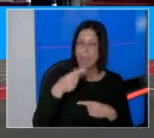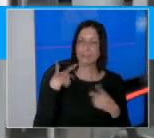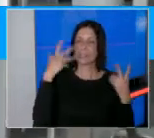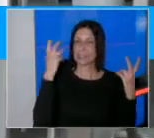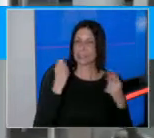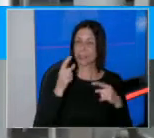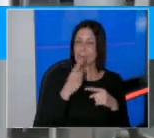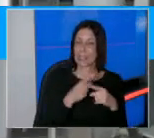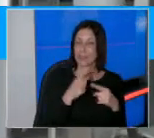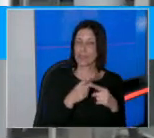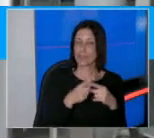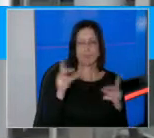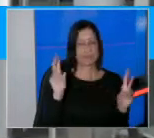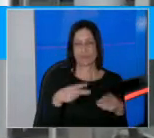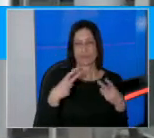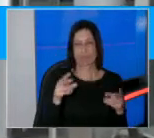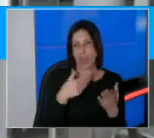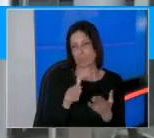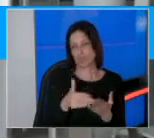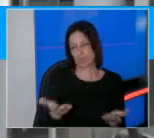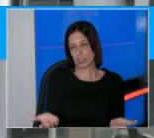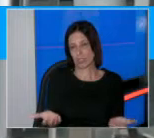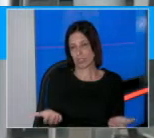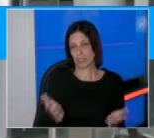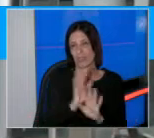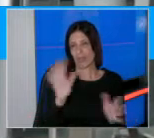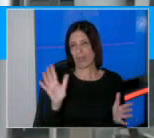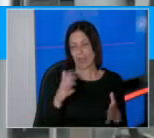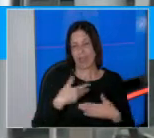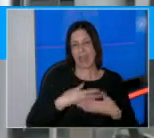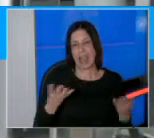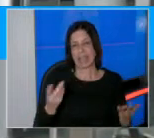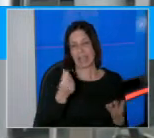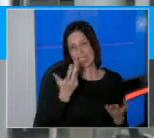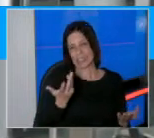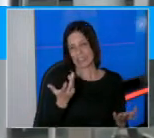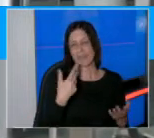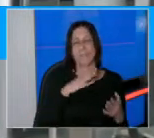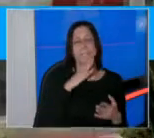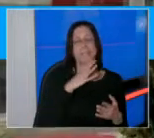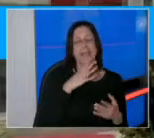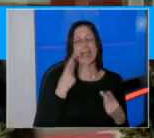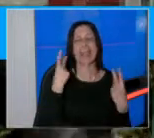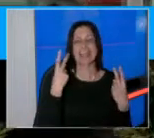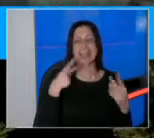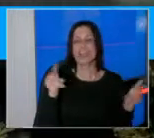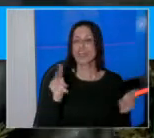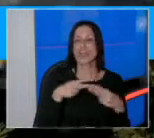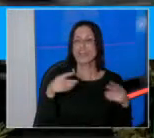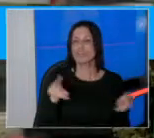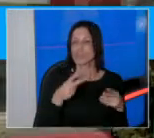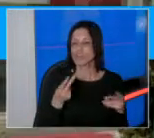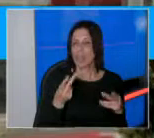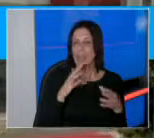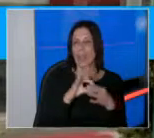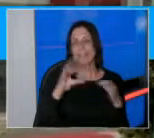אגב, אז אי אפשר להמשיך רק לחלק כסף. אבל הבעיה העיקרית, נחזור, אי אפשר לנתק, כמו שאתה יודע,